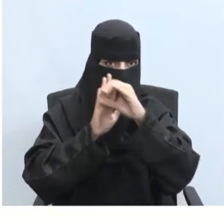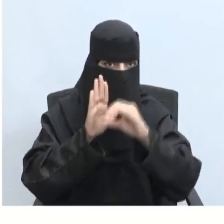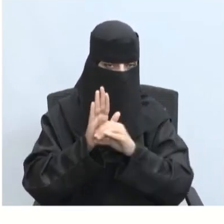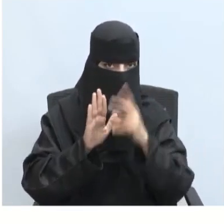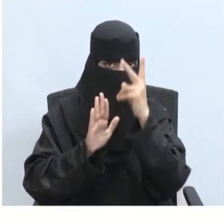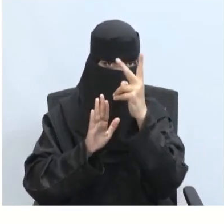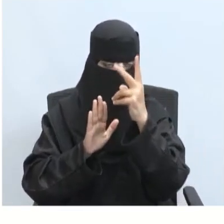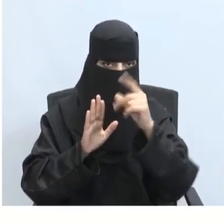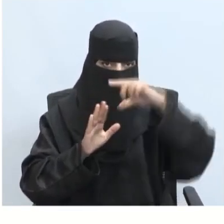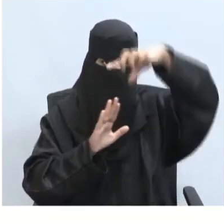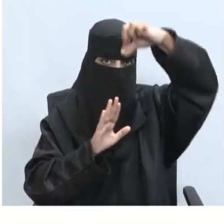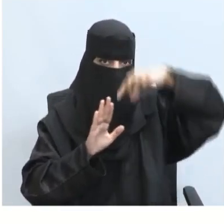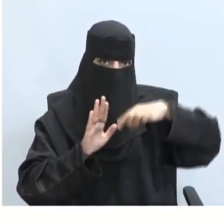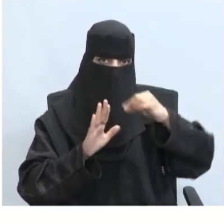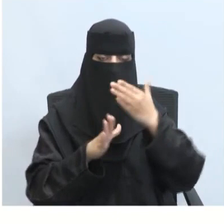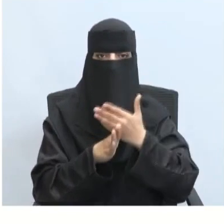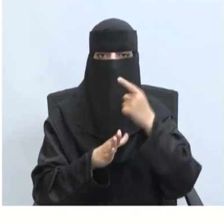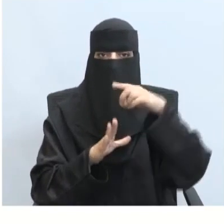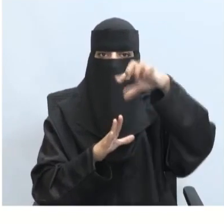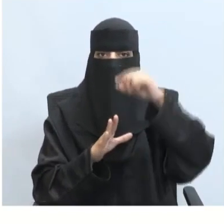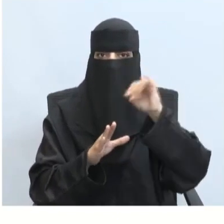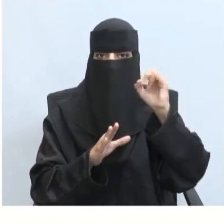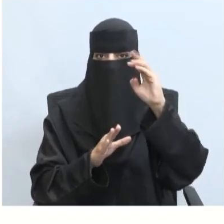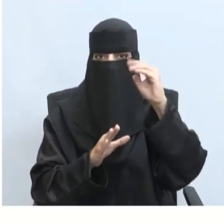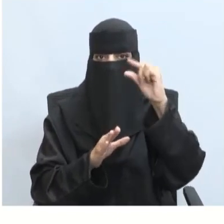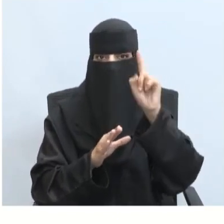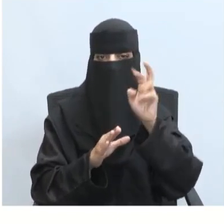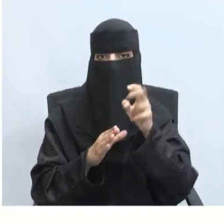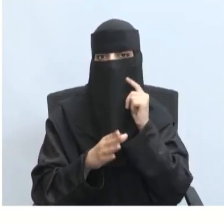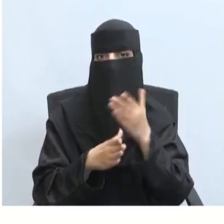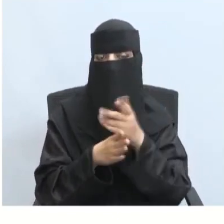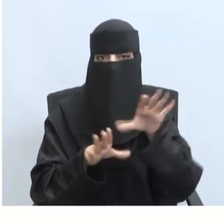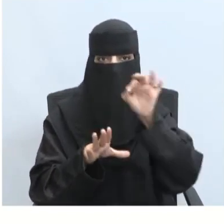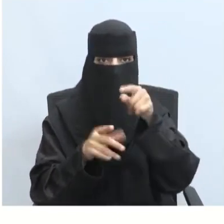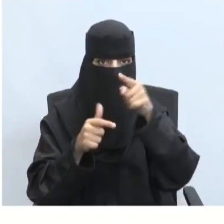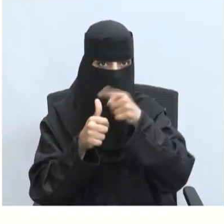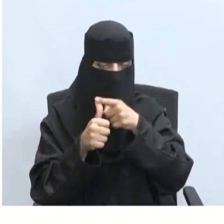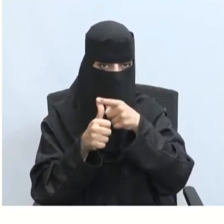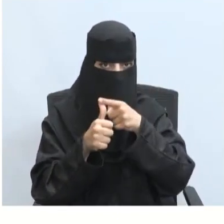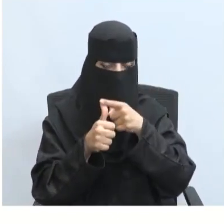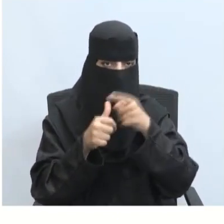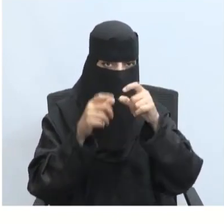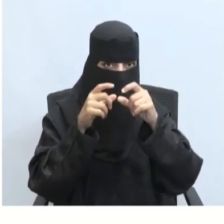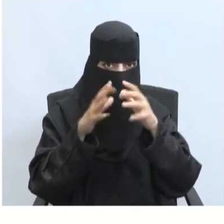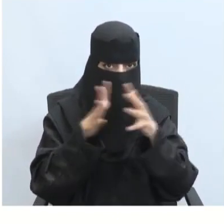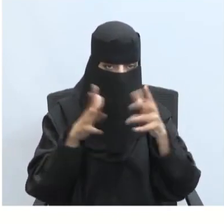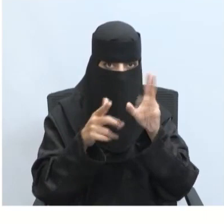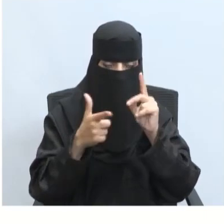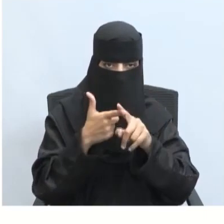محدبتين اذا يتكون من عدستين محدبتين احداهما شيئيه